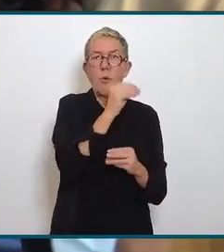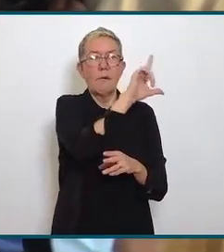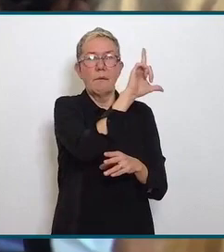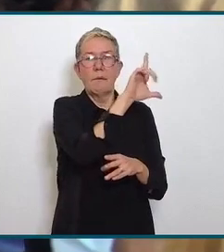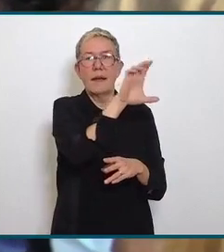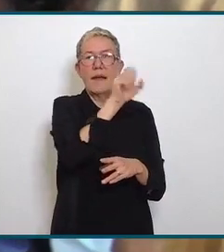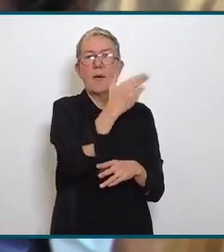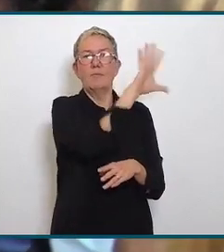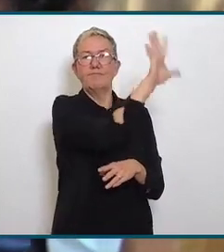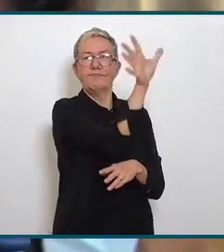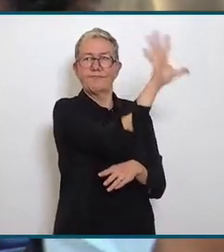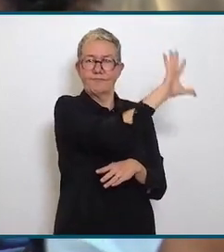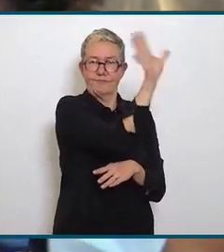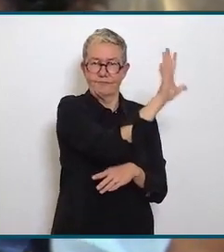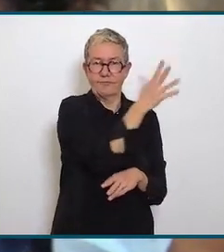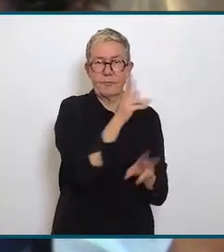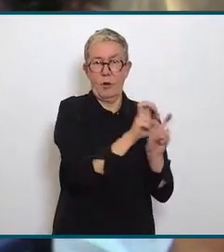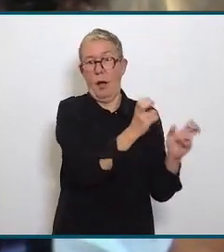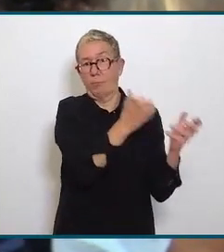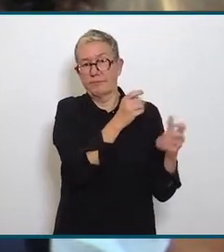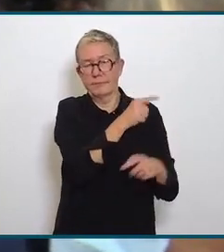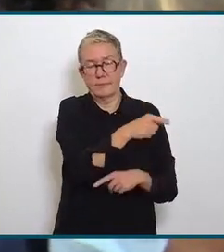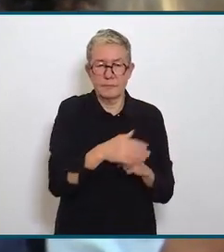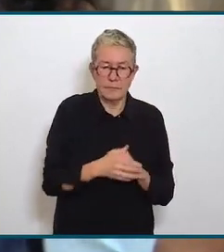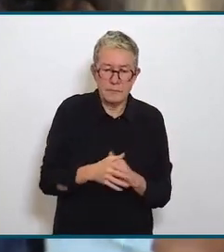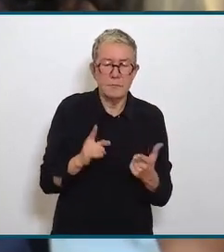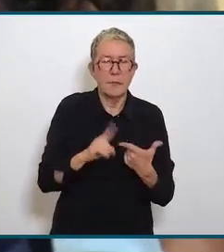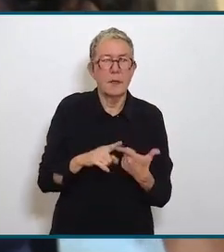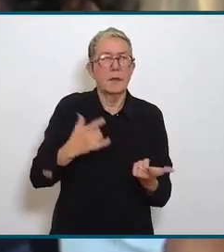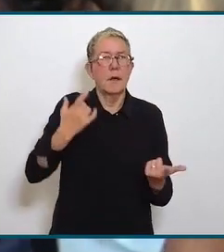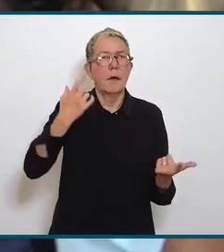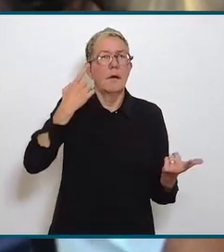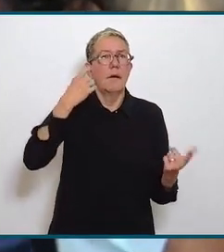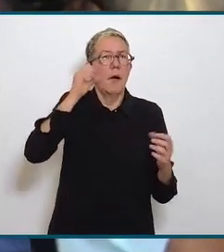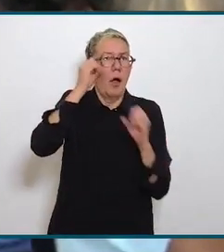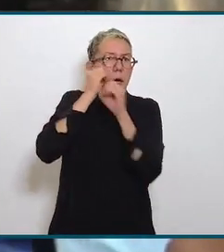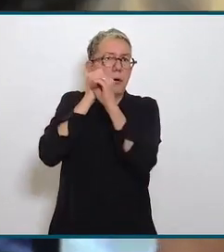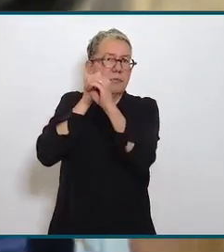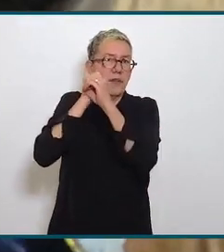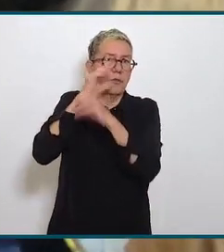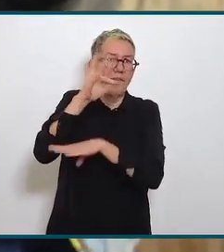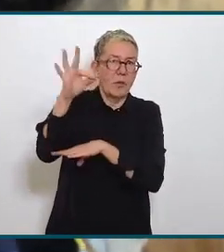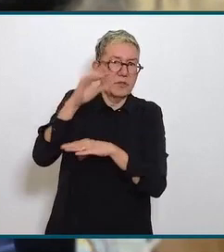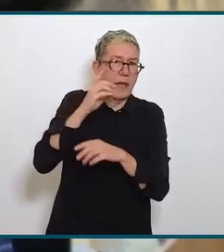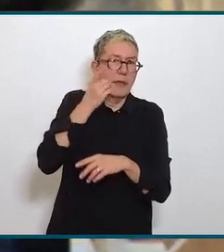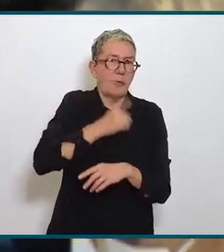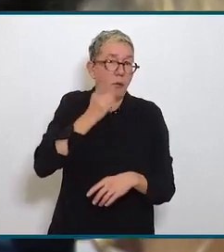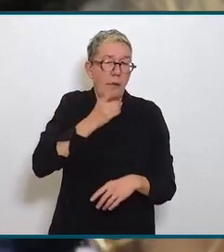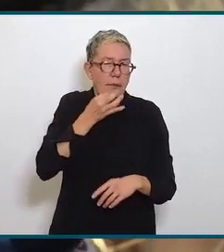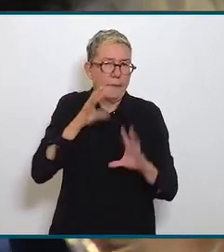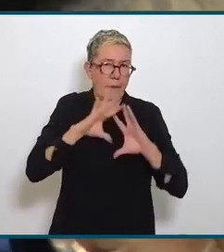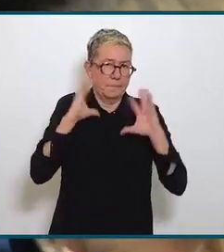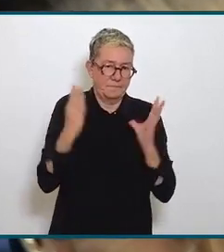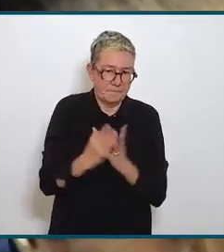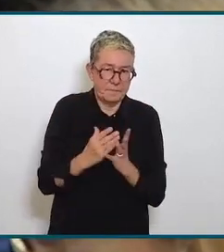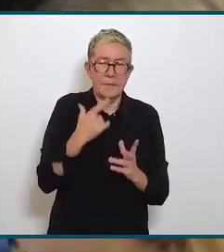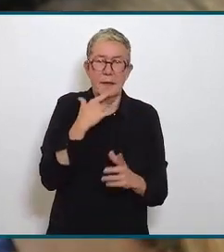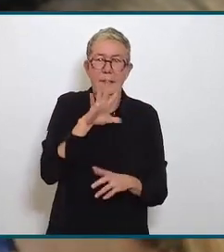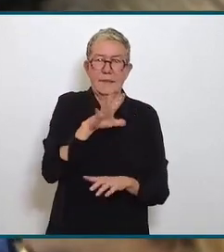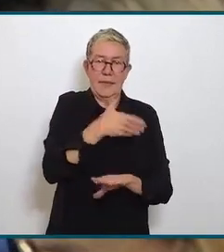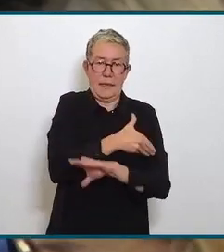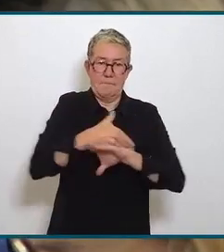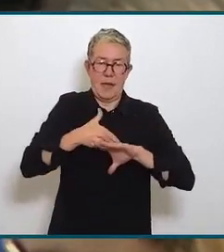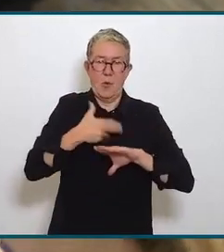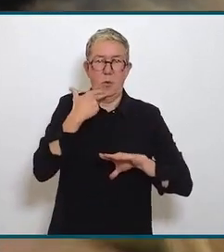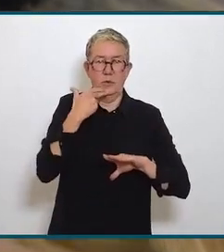une cruelle réalité. L'Observatoire français des drogues nous donne les chiffres suivants. Nous avons 5 millions d'usagers